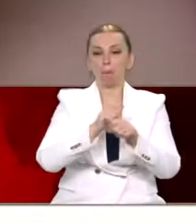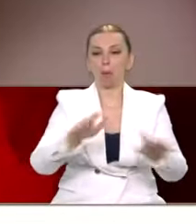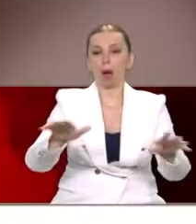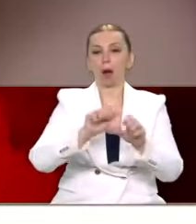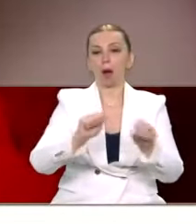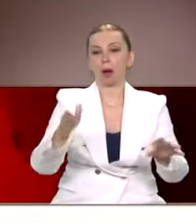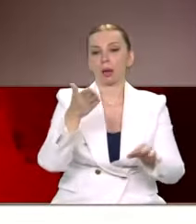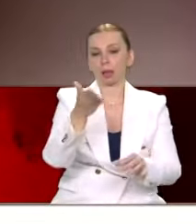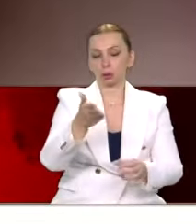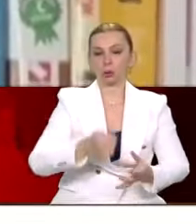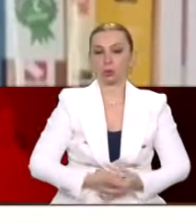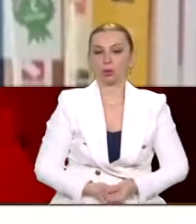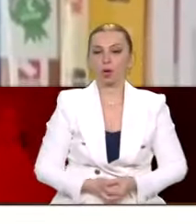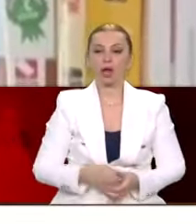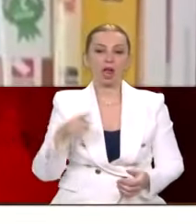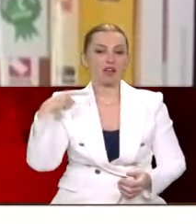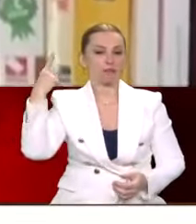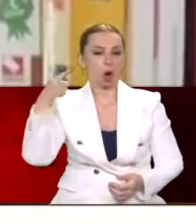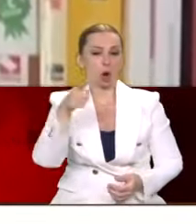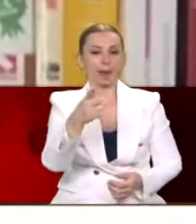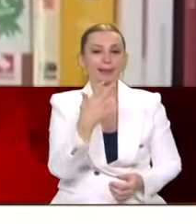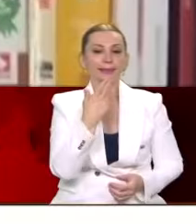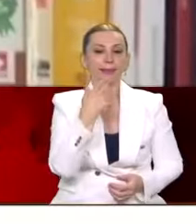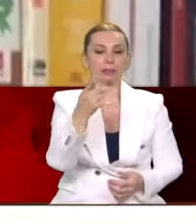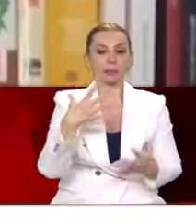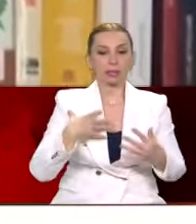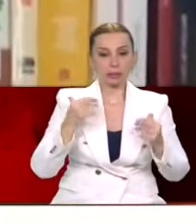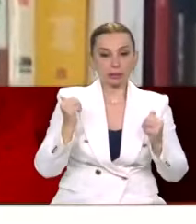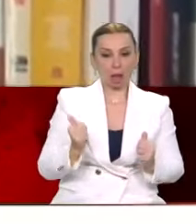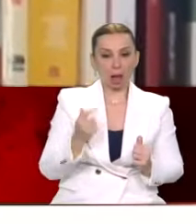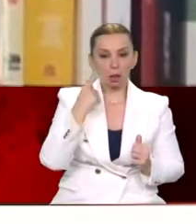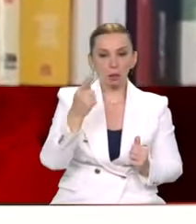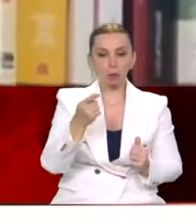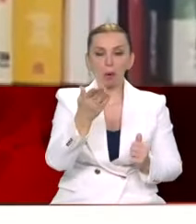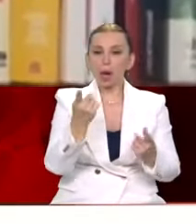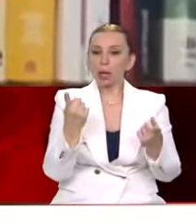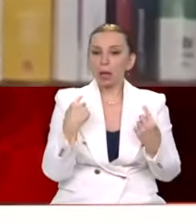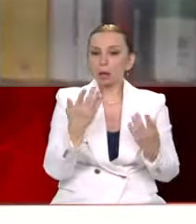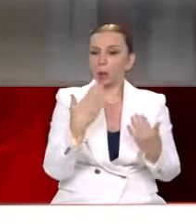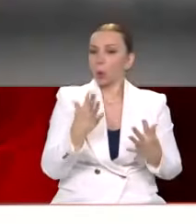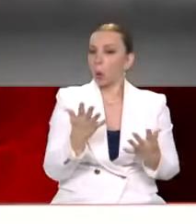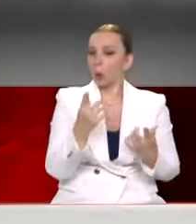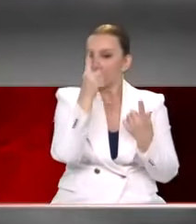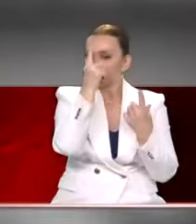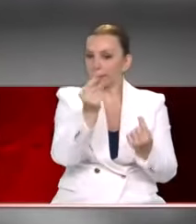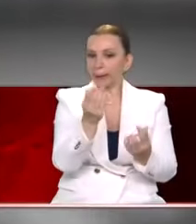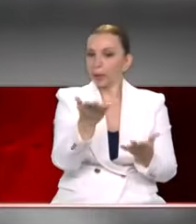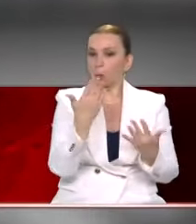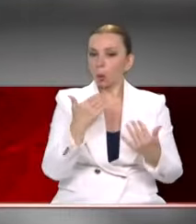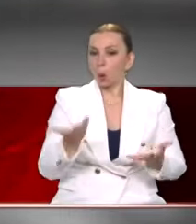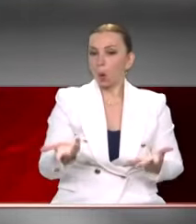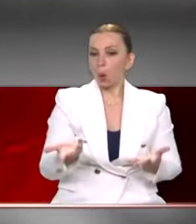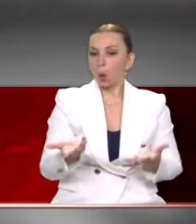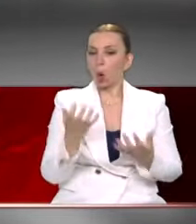beden imajınızla barışmanız gerekiyor. Fenomen Buse Aydın, sağlık alanında hiçbir yetkisi olmadığı halde yapıyordu bu